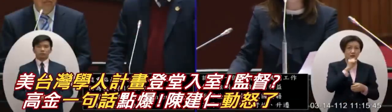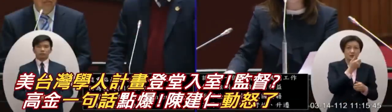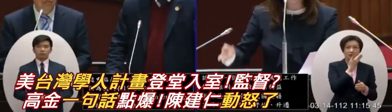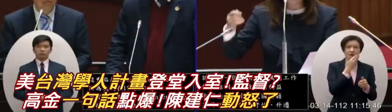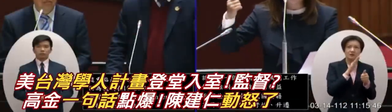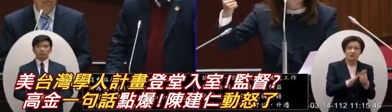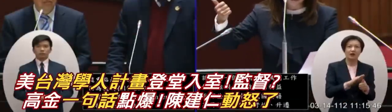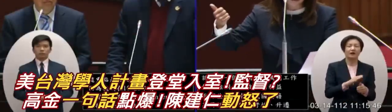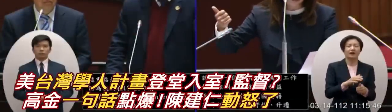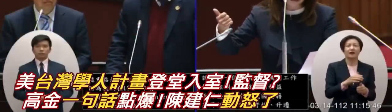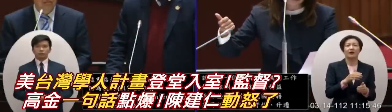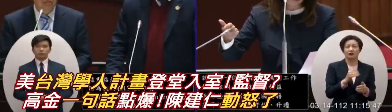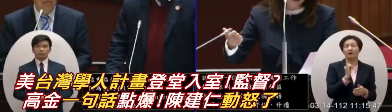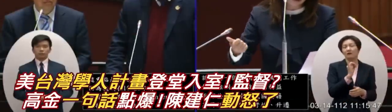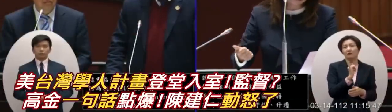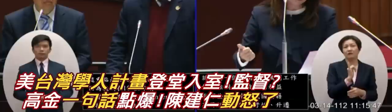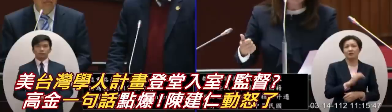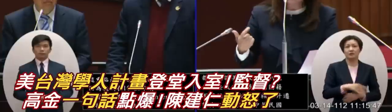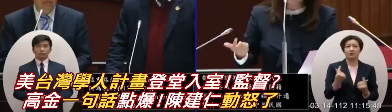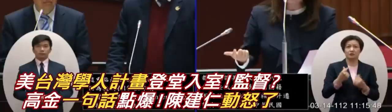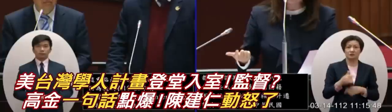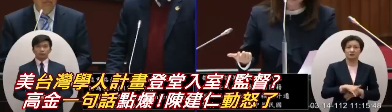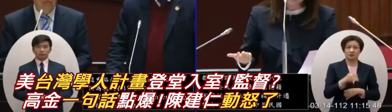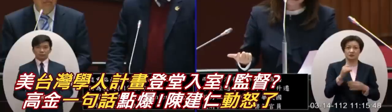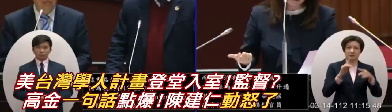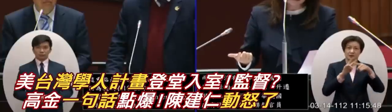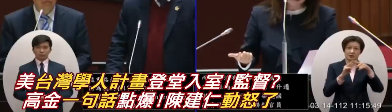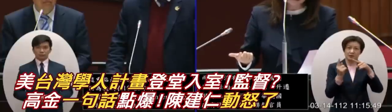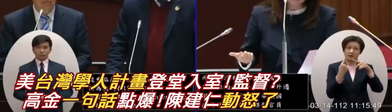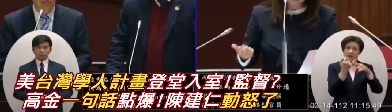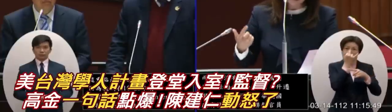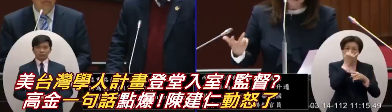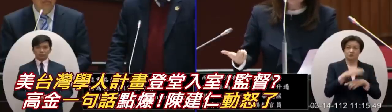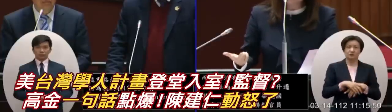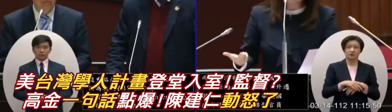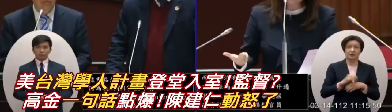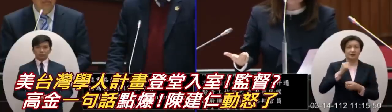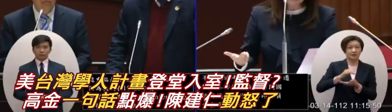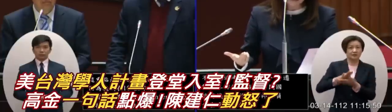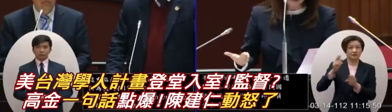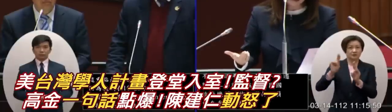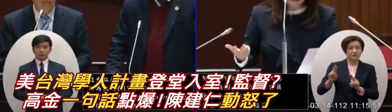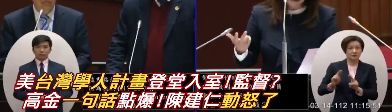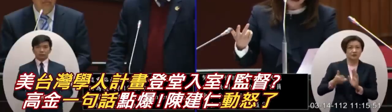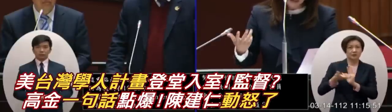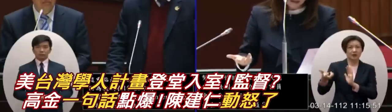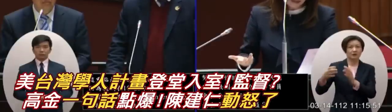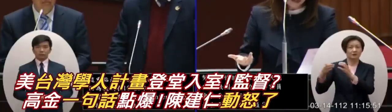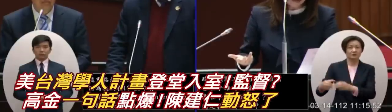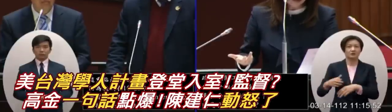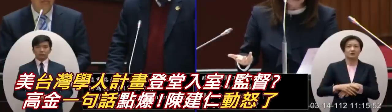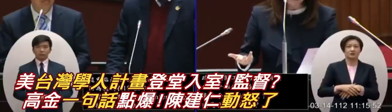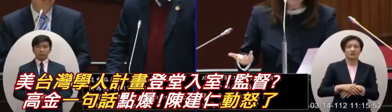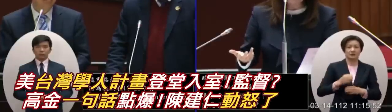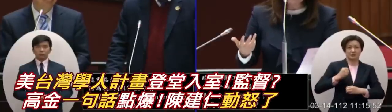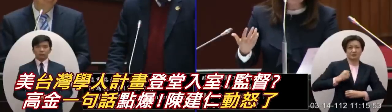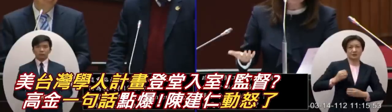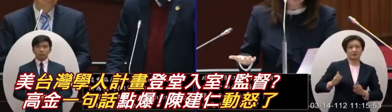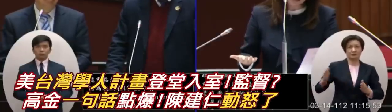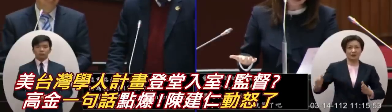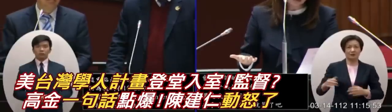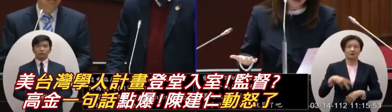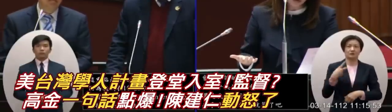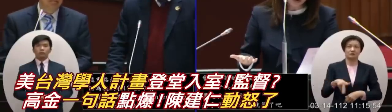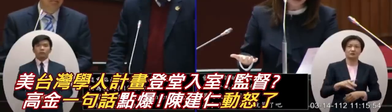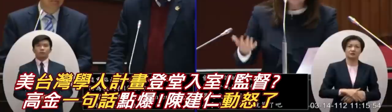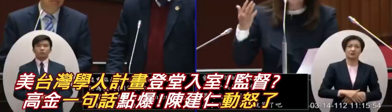看起来进口莱猪啦，搬走台积电啦，延长兵役啊，片面升息啊，一直